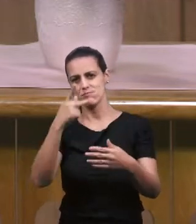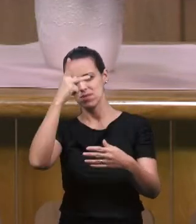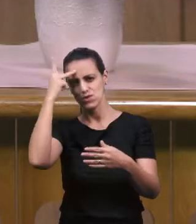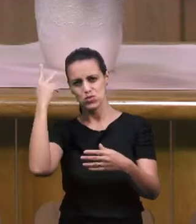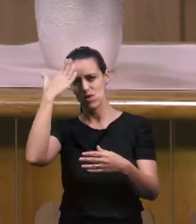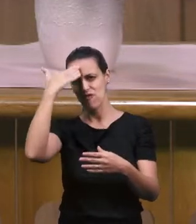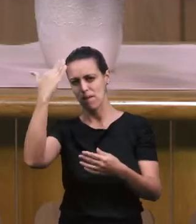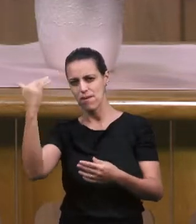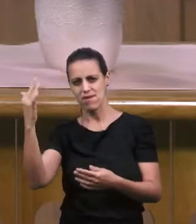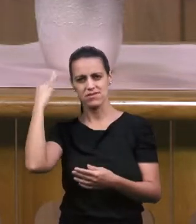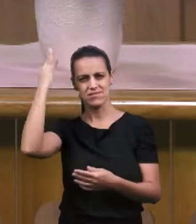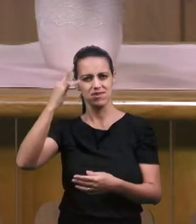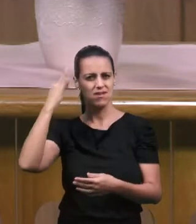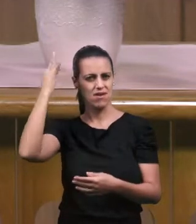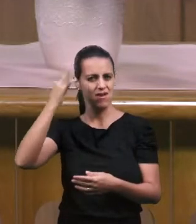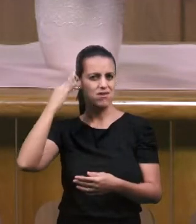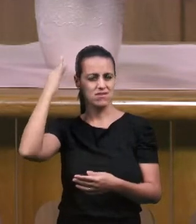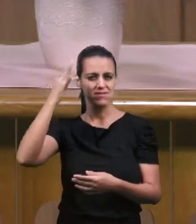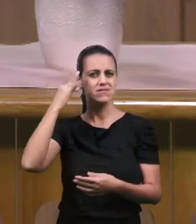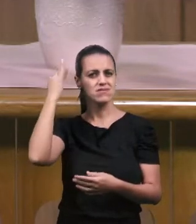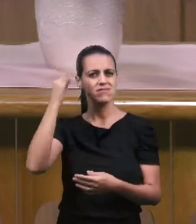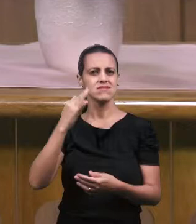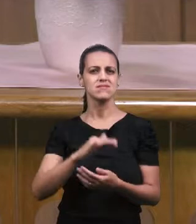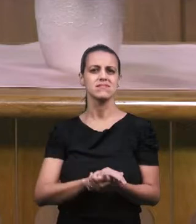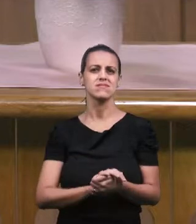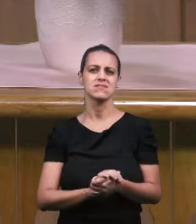penseurs. Nous avons le cas des